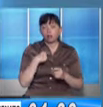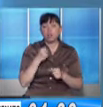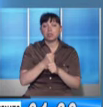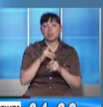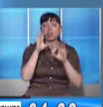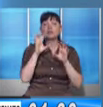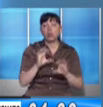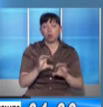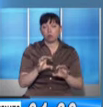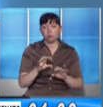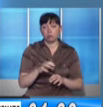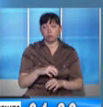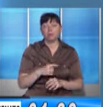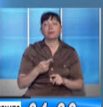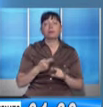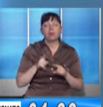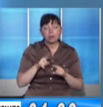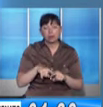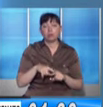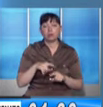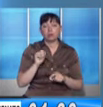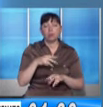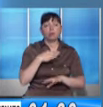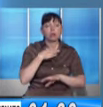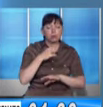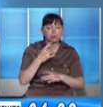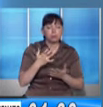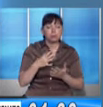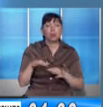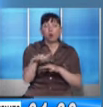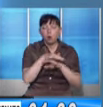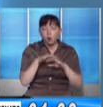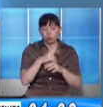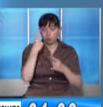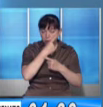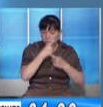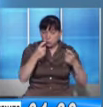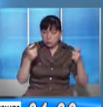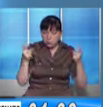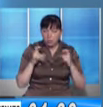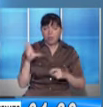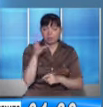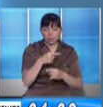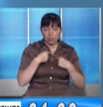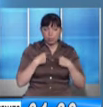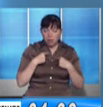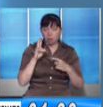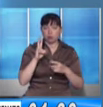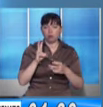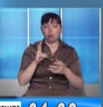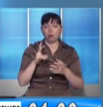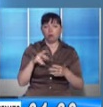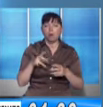presiune lucru? Publică. Prin presiunea publică a străzii, a societății civile, a tuturor noi,